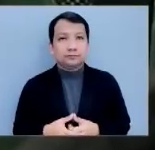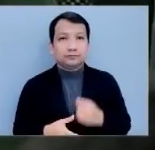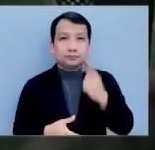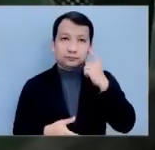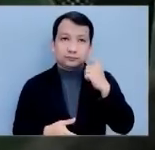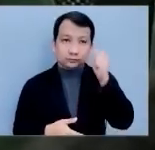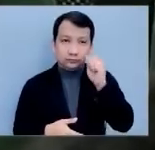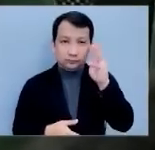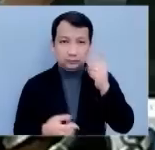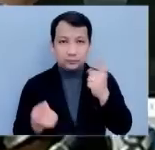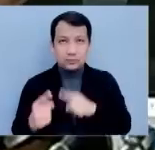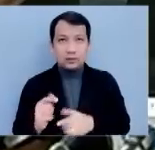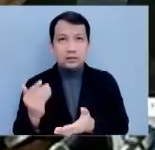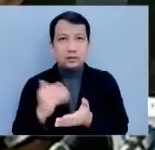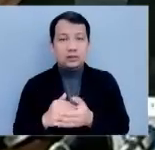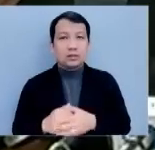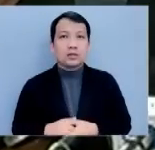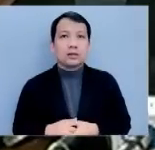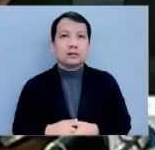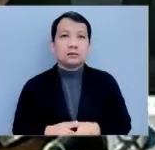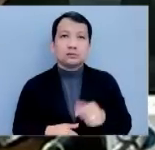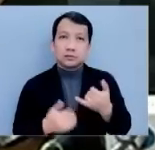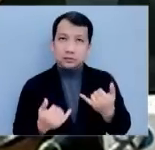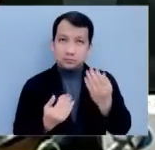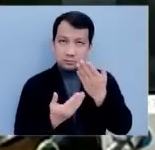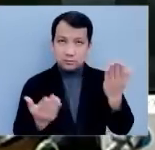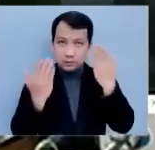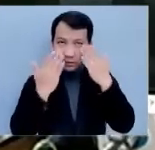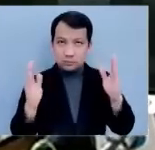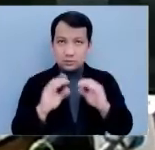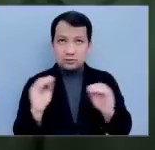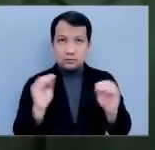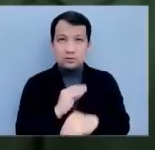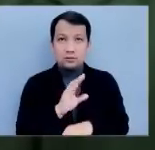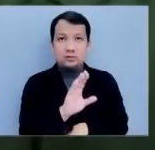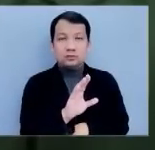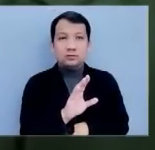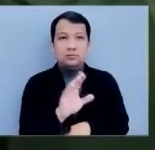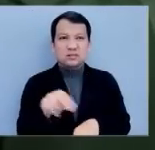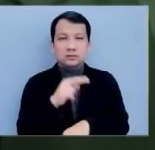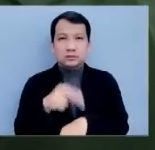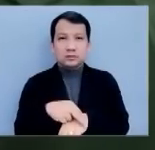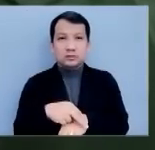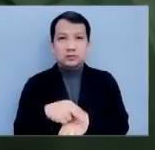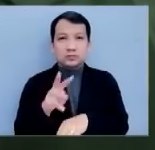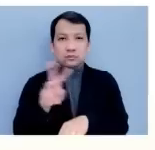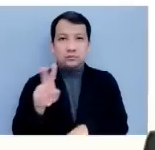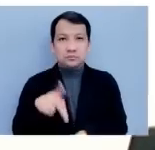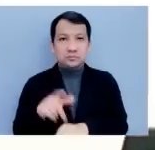aware of what's happening there. Sa ngayon, hindi pa malinaw kung ano ang kaibahan ng opisina ni Centino sa National Task Force on the West Philippine